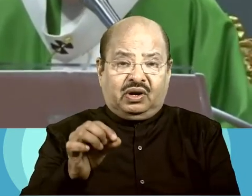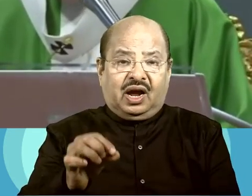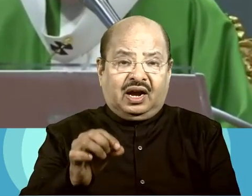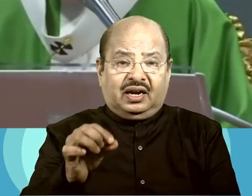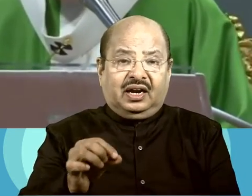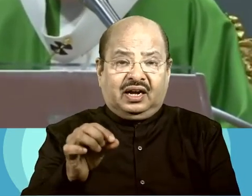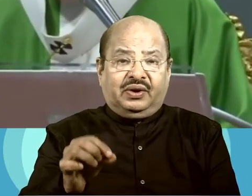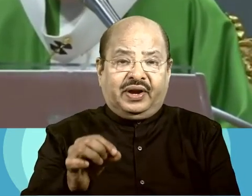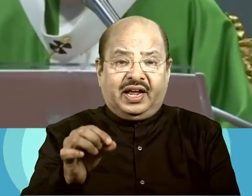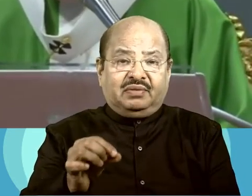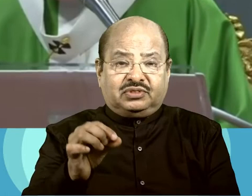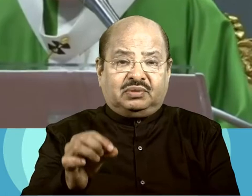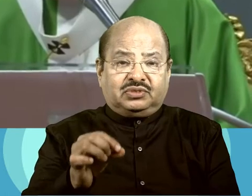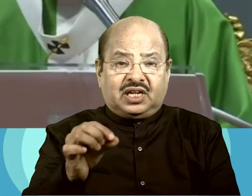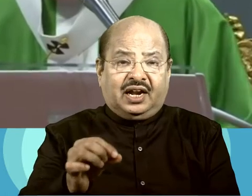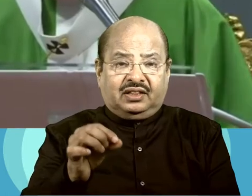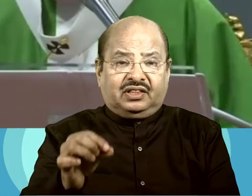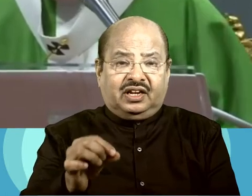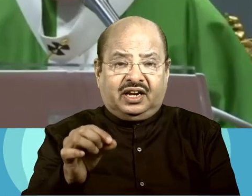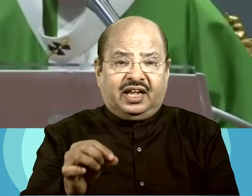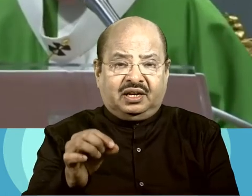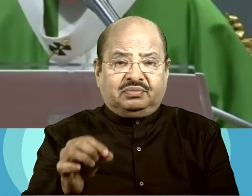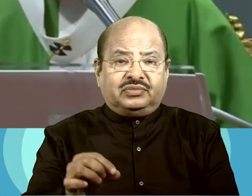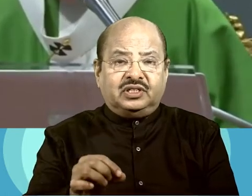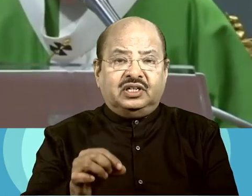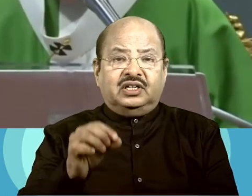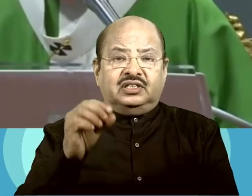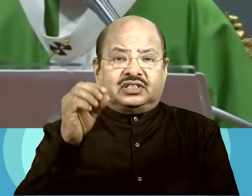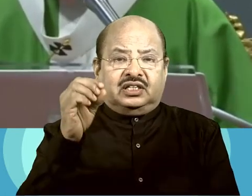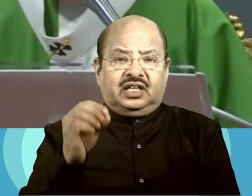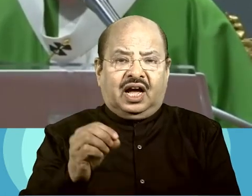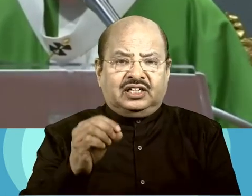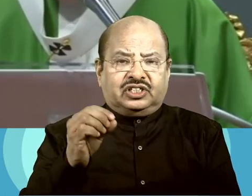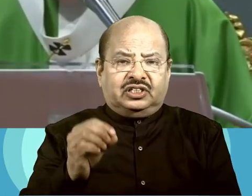ശബ്ദ കോലാഹലങ്ങളുടെയും സംസാരത്തിൻ്റെയും